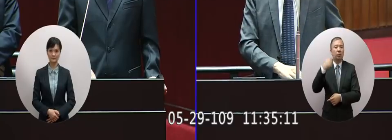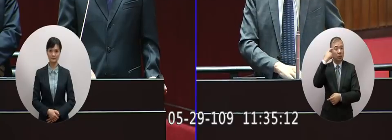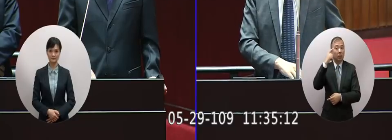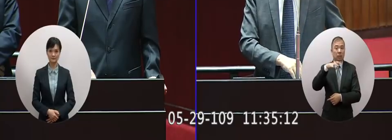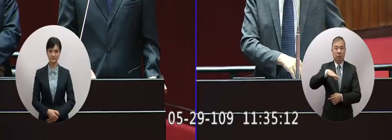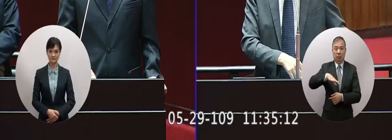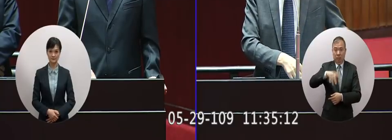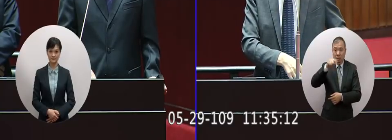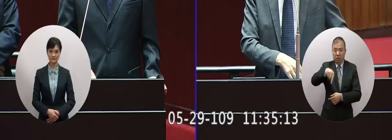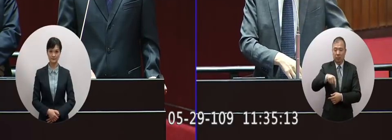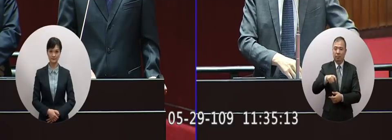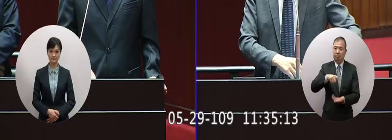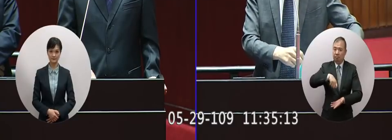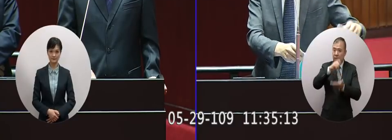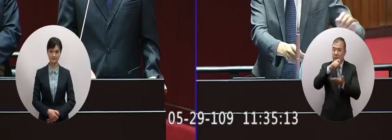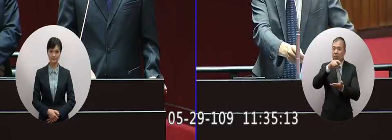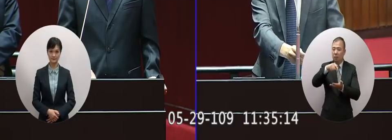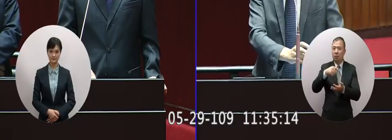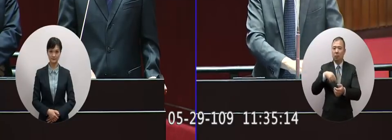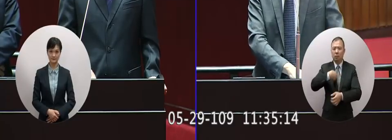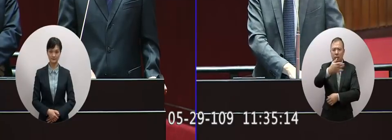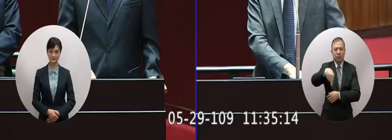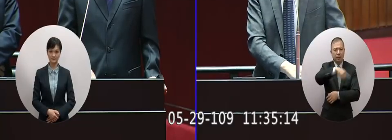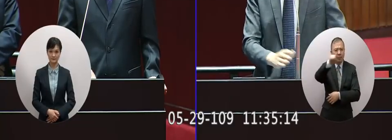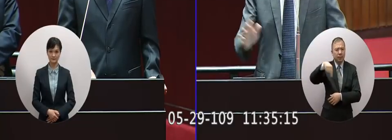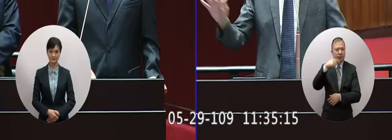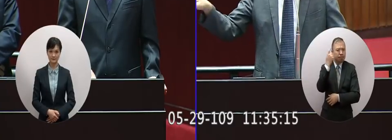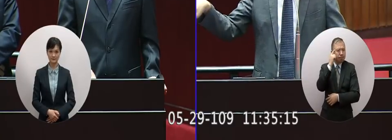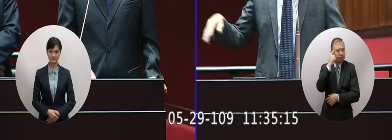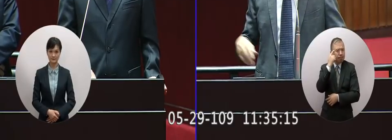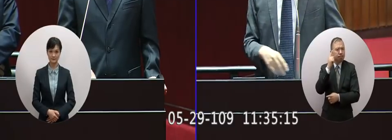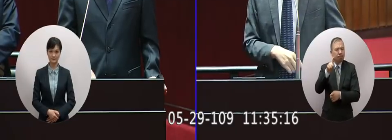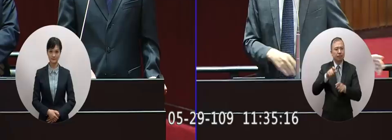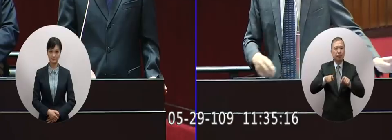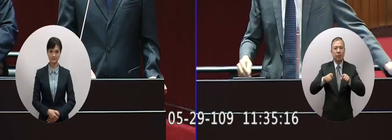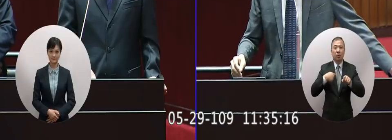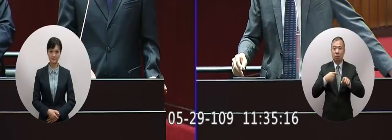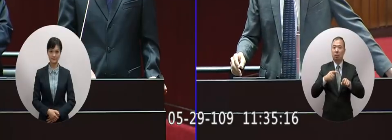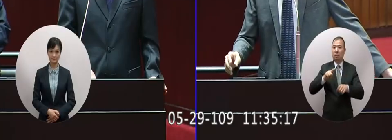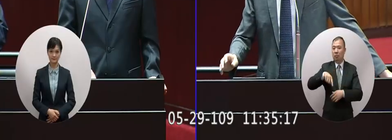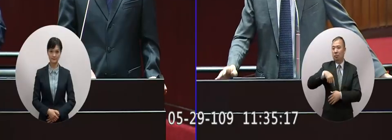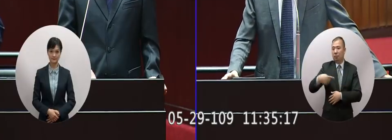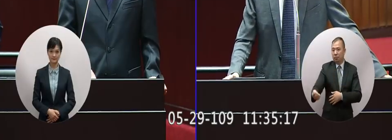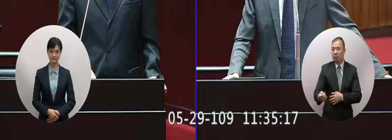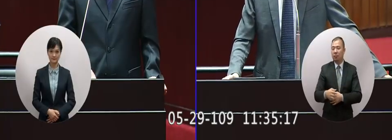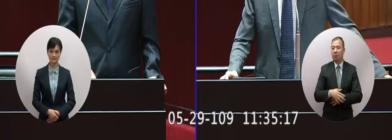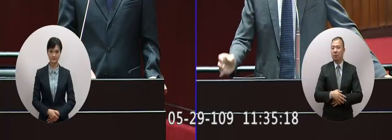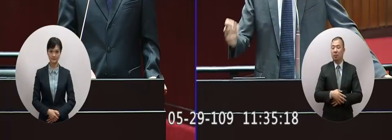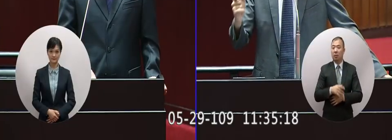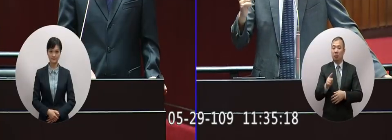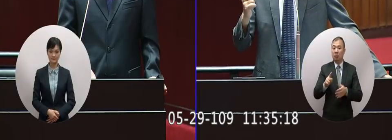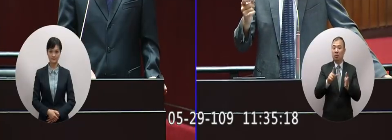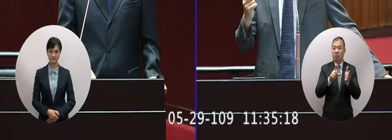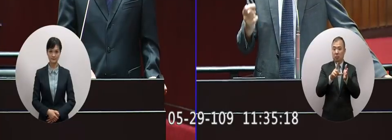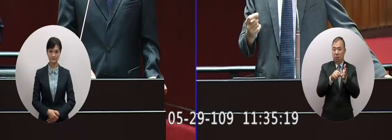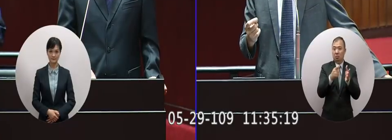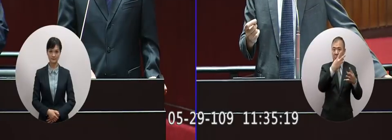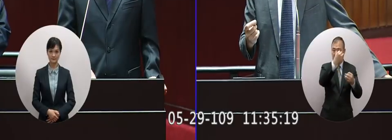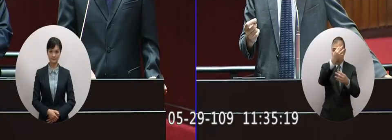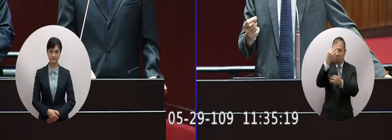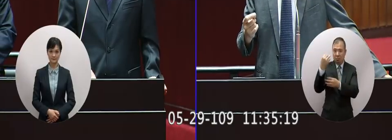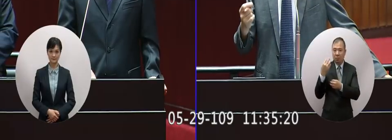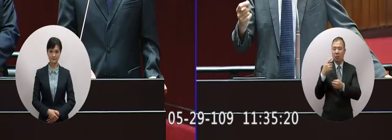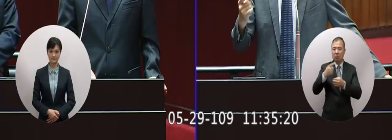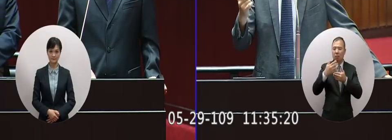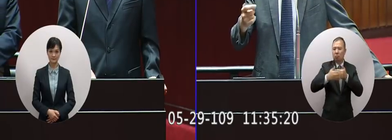跟主委很先清楚，因为事实上现在这样子，我们再往下一点好了，直接就是在时程上，其实这也有个